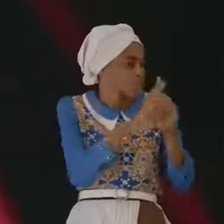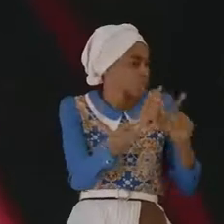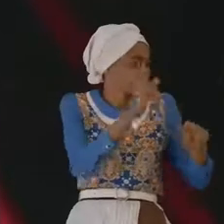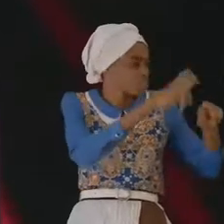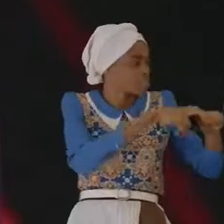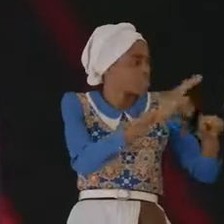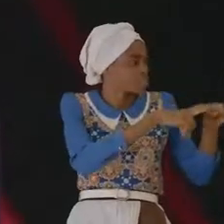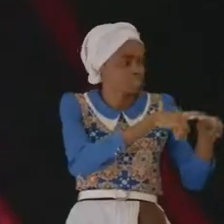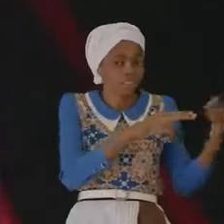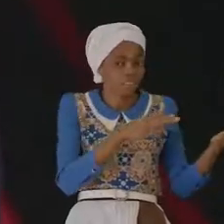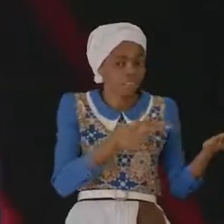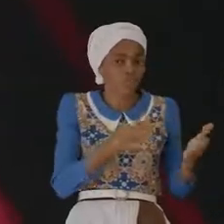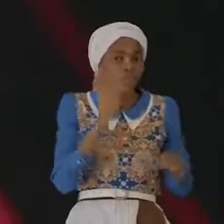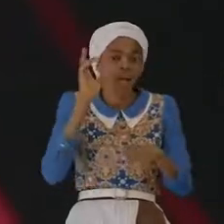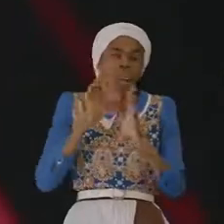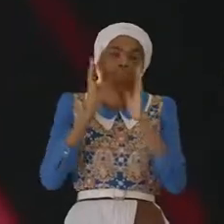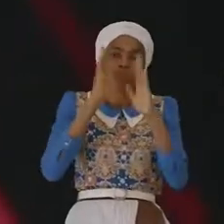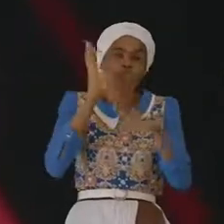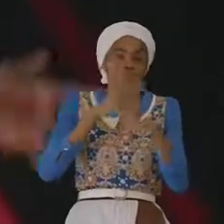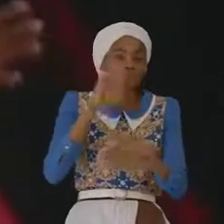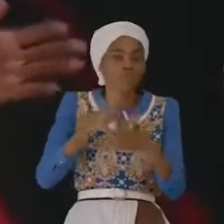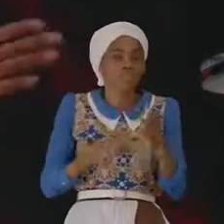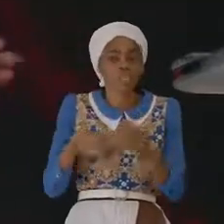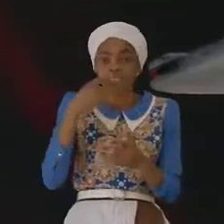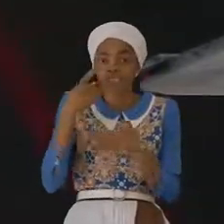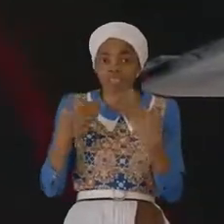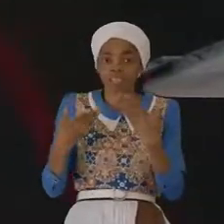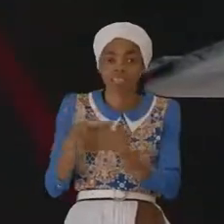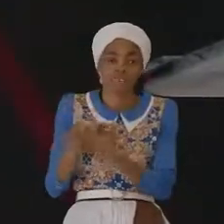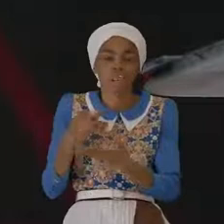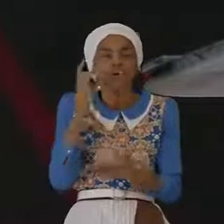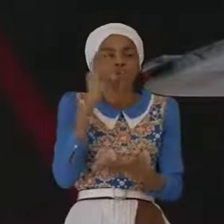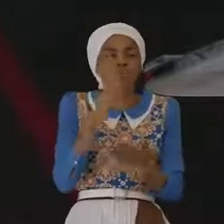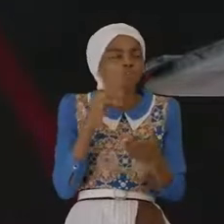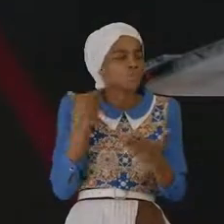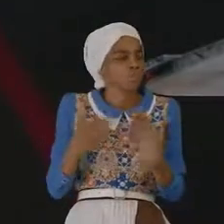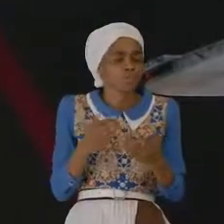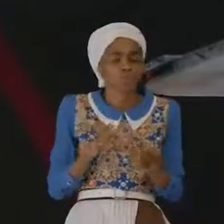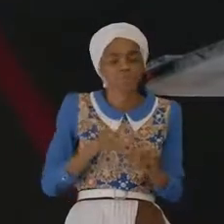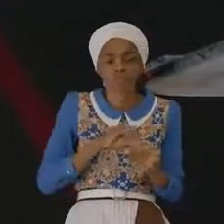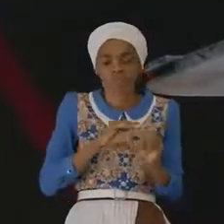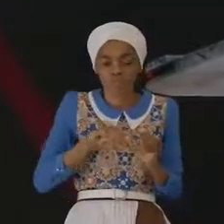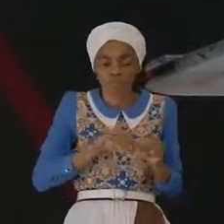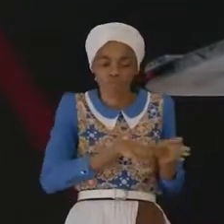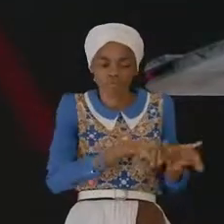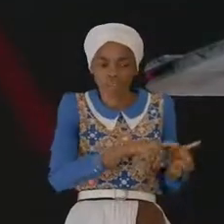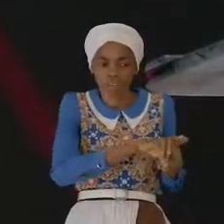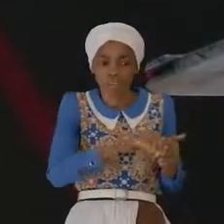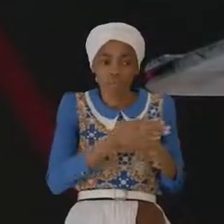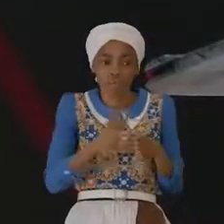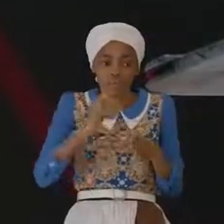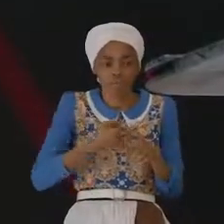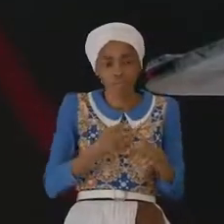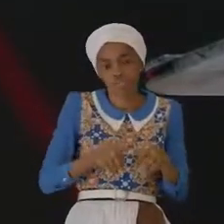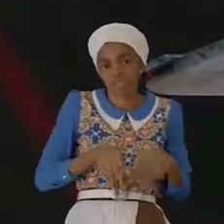le chemin et vous concentrez sur votre course. Si vous voulez regarder l'élo des hommes, alors avant de savoir,